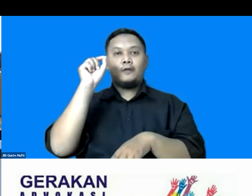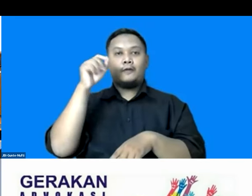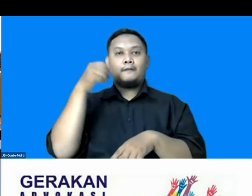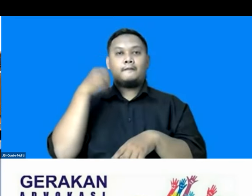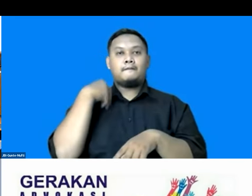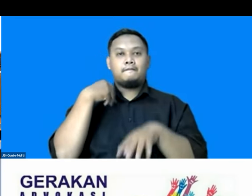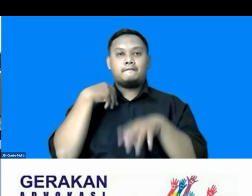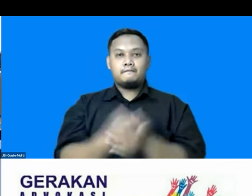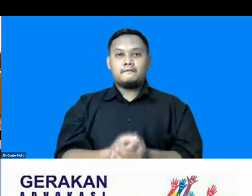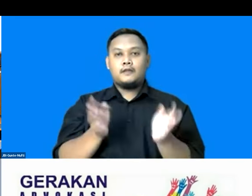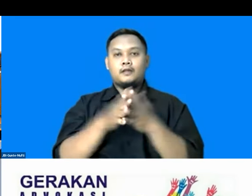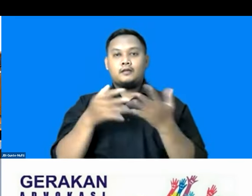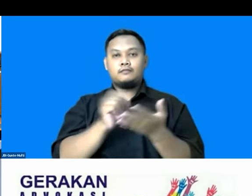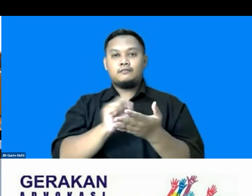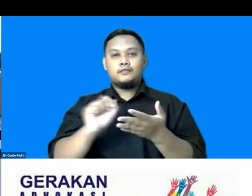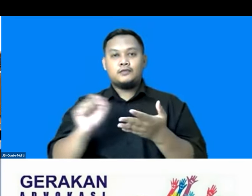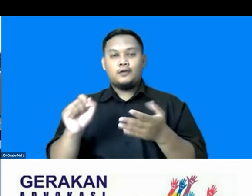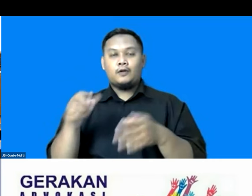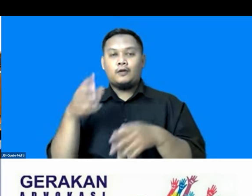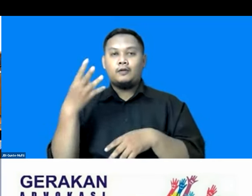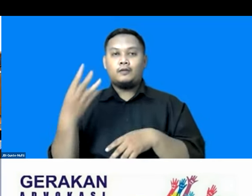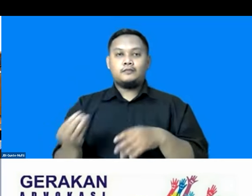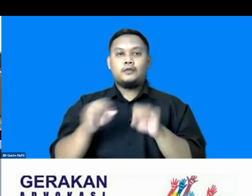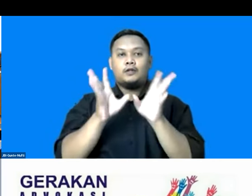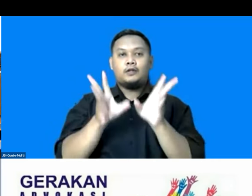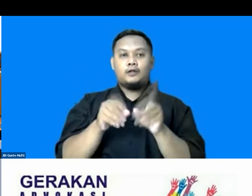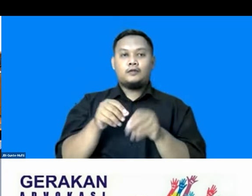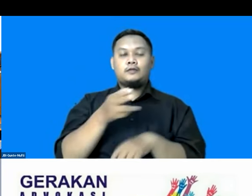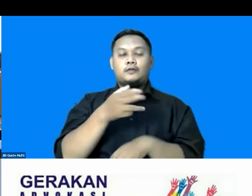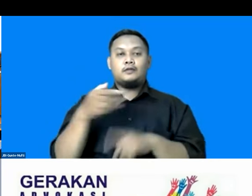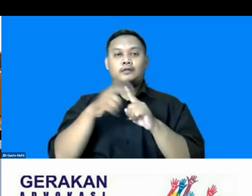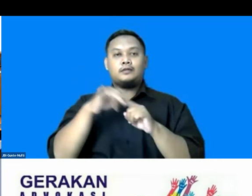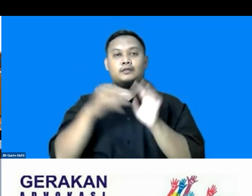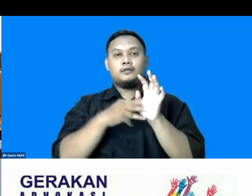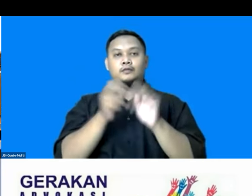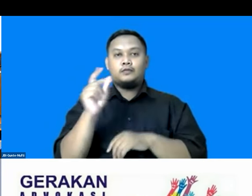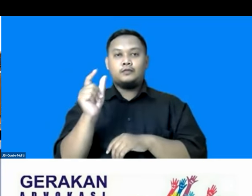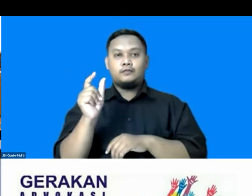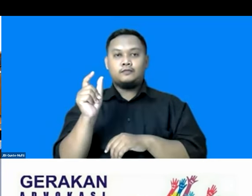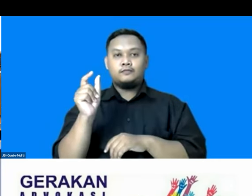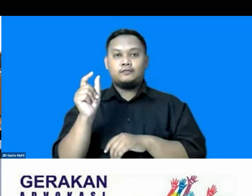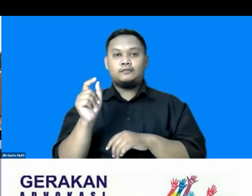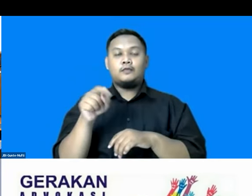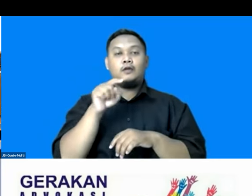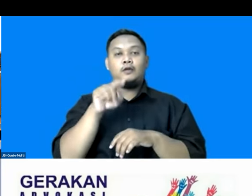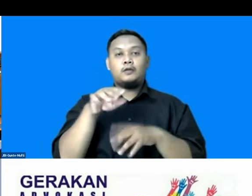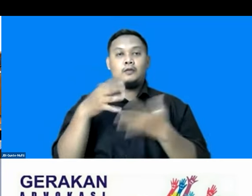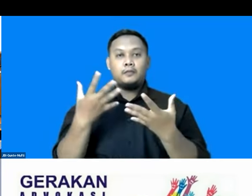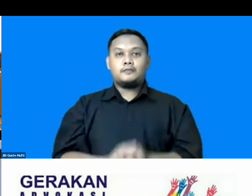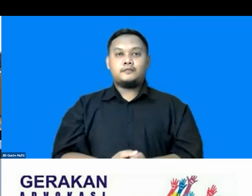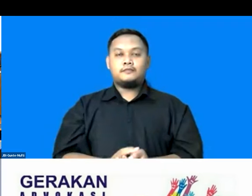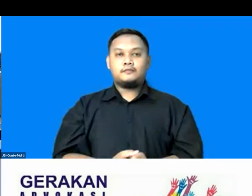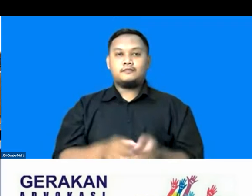sekolah dan desa inklusi di Indonesia Timur? Begitu ya, teman-teman. Merupakan juga